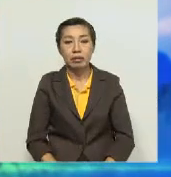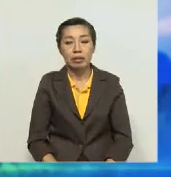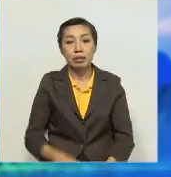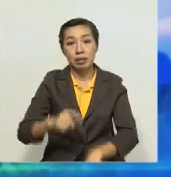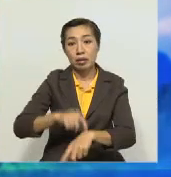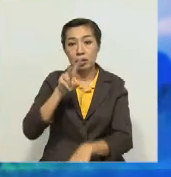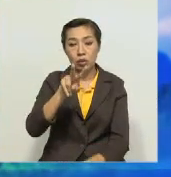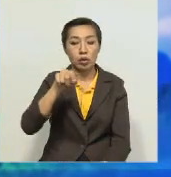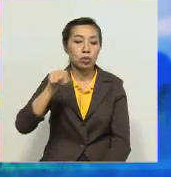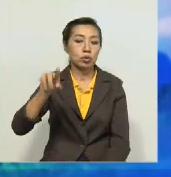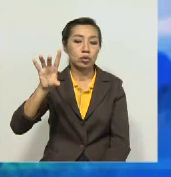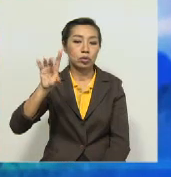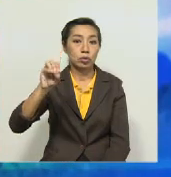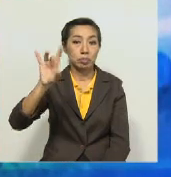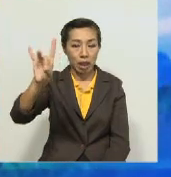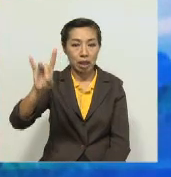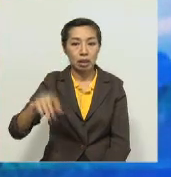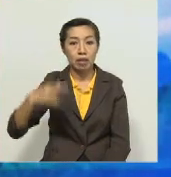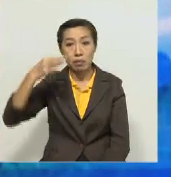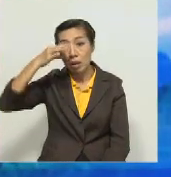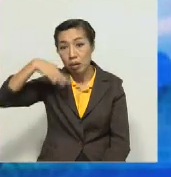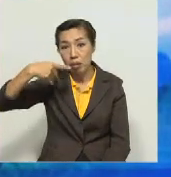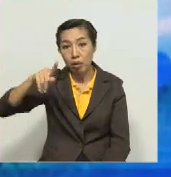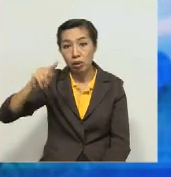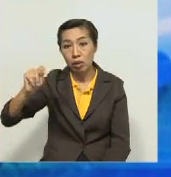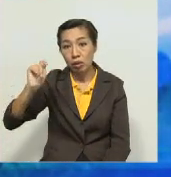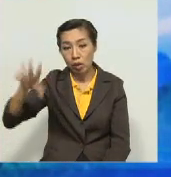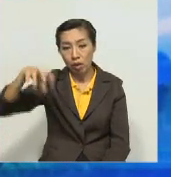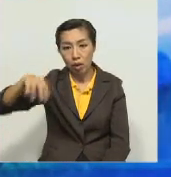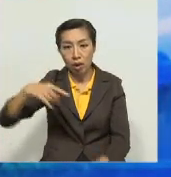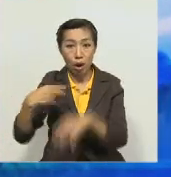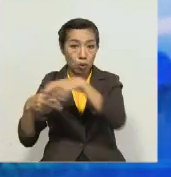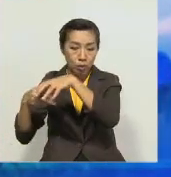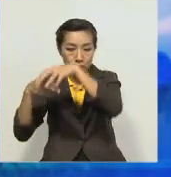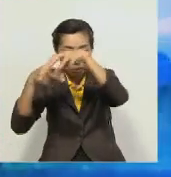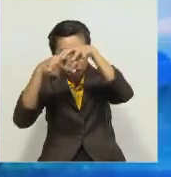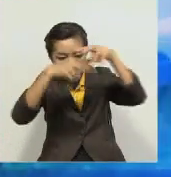14 น.ร. 8 น.ร. ปต.ท. สาพอ นำโรนขึนบินเพอสำรวจหาจดเจอ